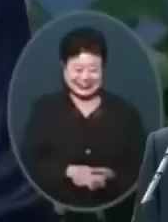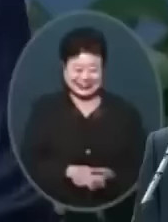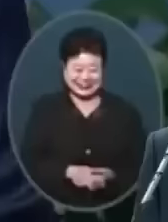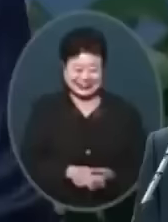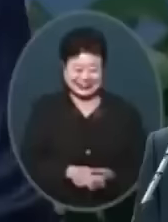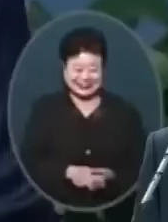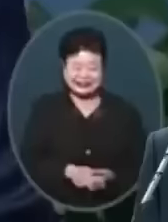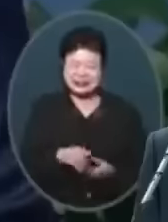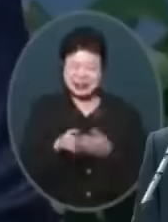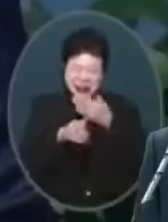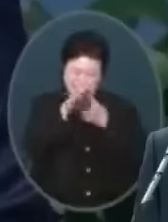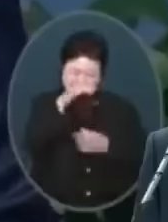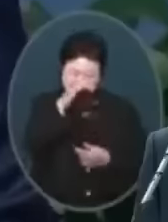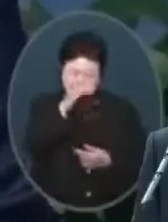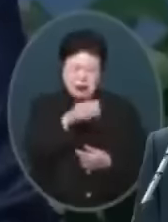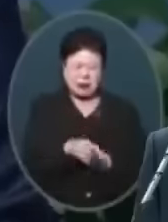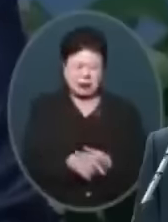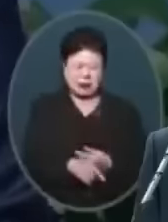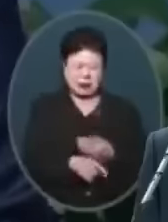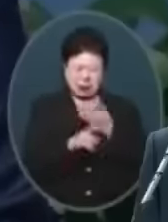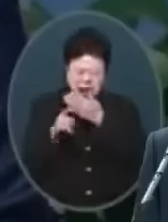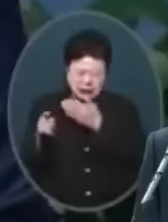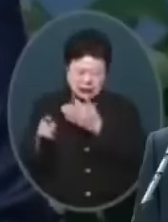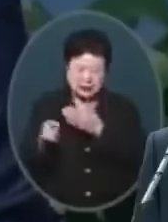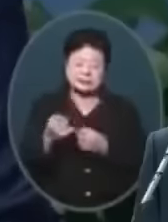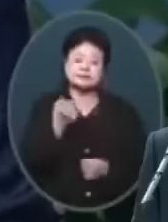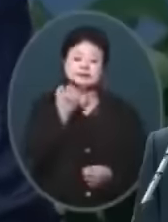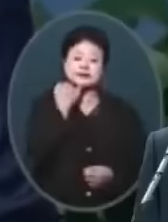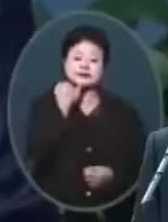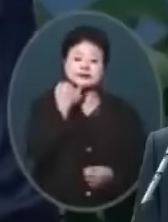그를 손가락질 했으나 그는 담담했습니다.